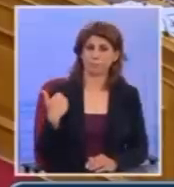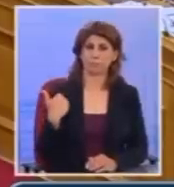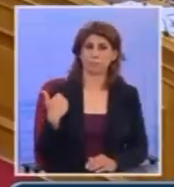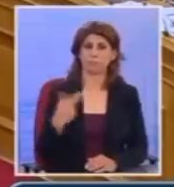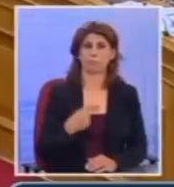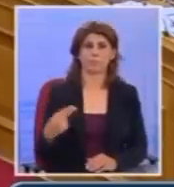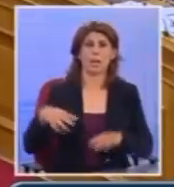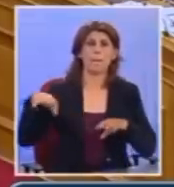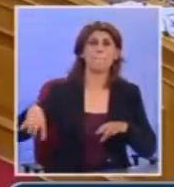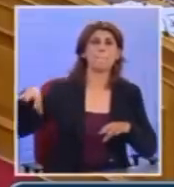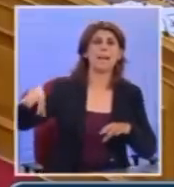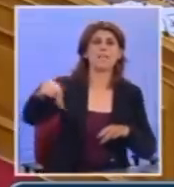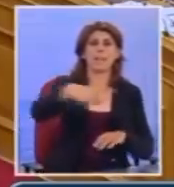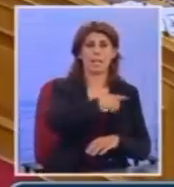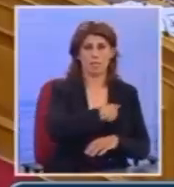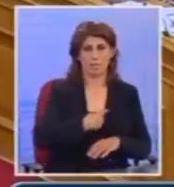για τους περιφερειακούς διευθυντές.